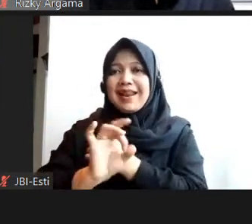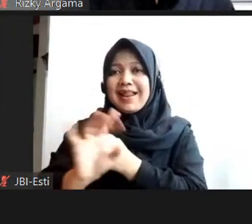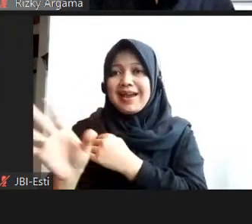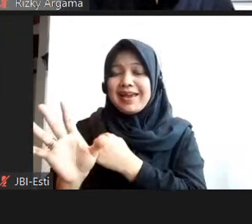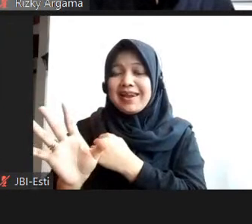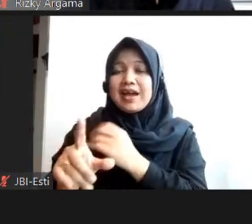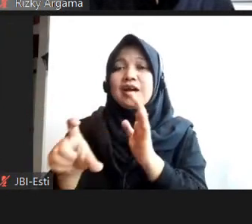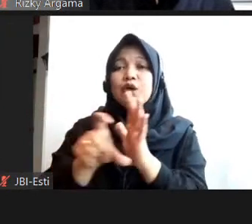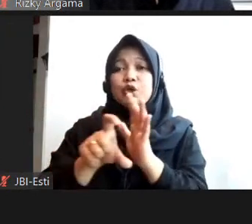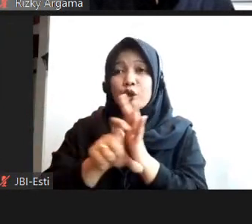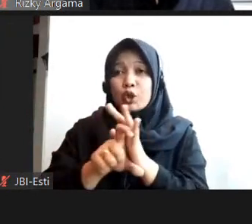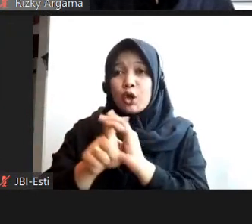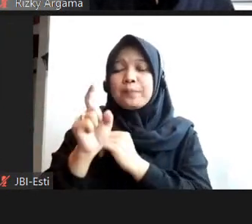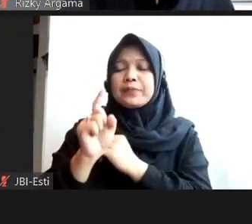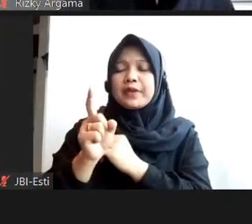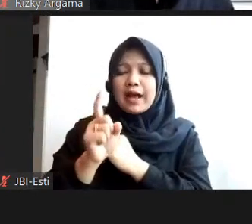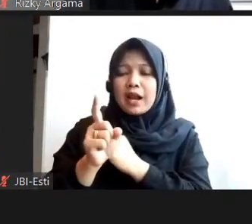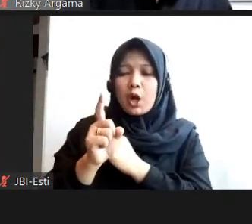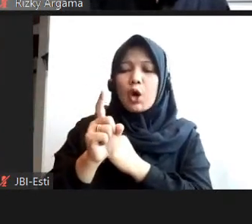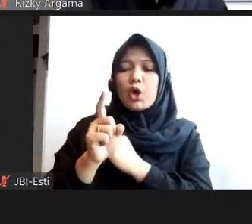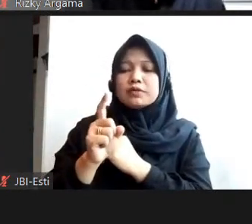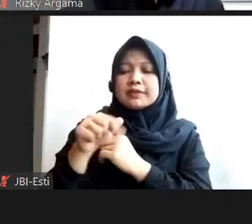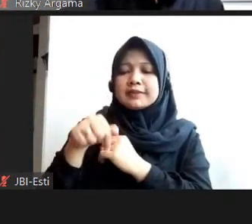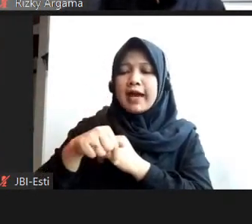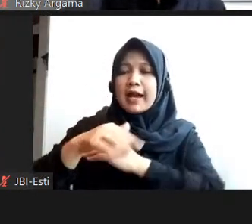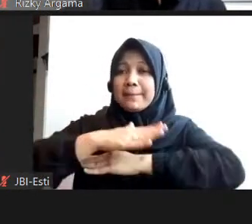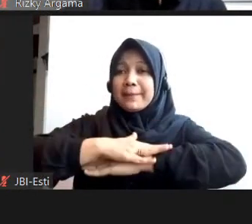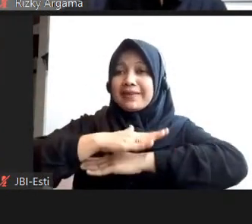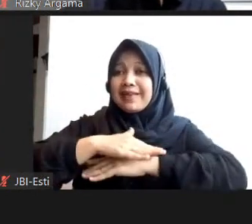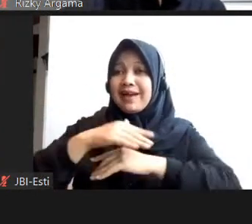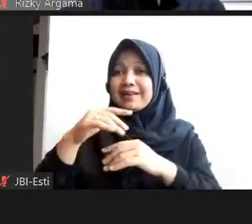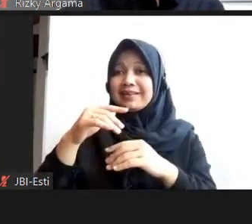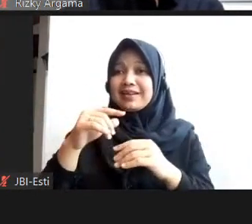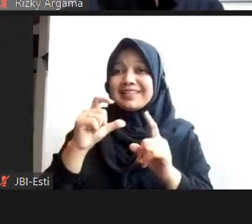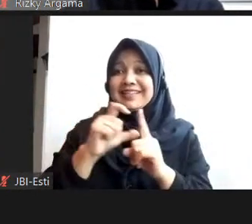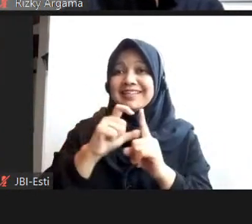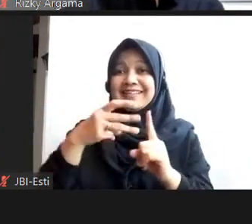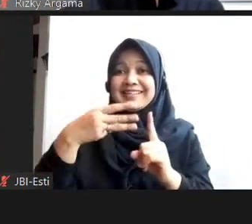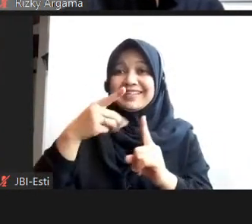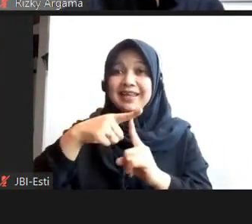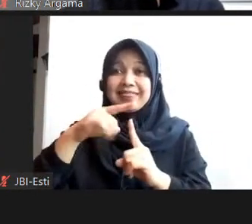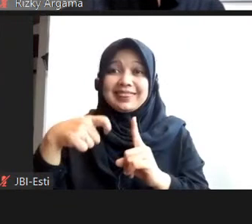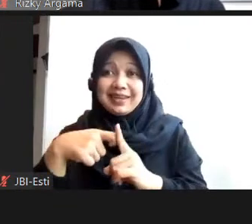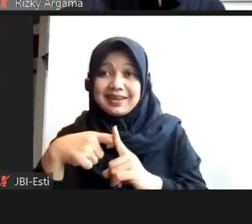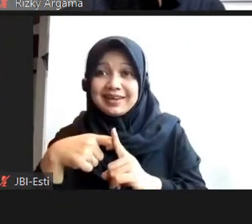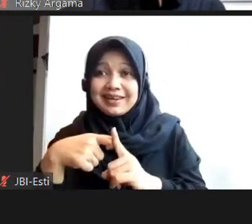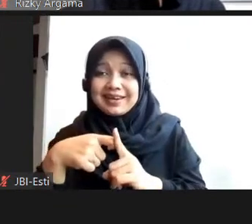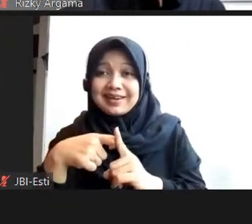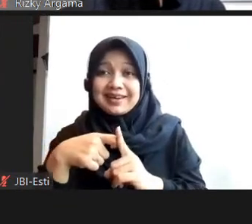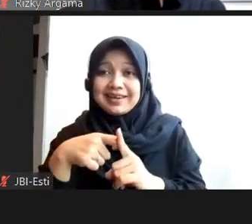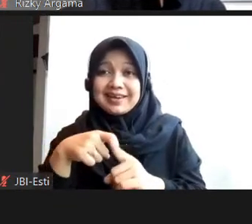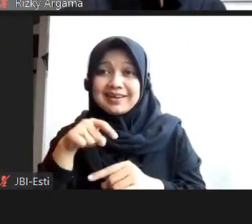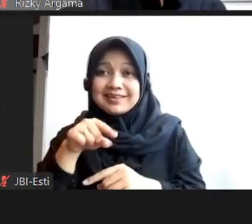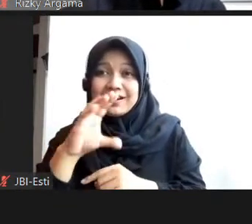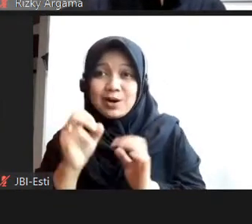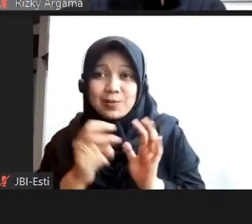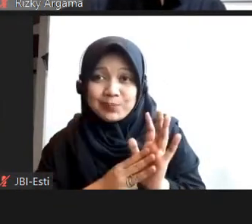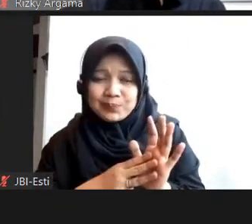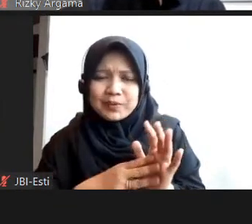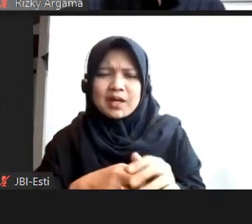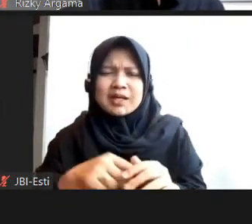melihat berita yang sering muncul di Detik, hampir setiap hari saya melihat ada